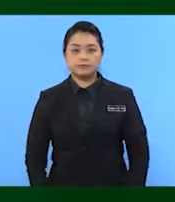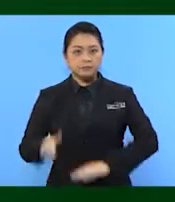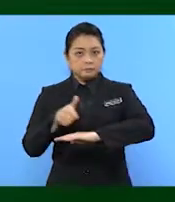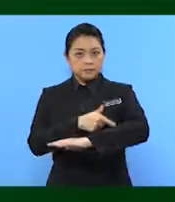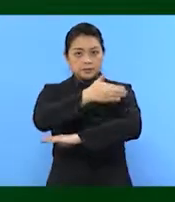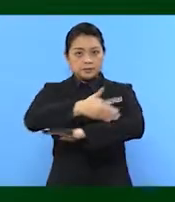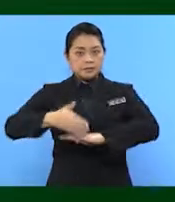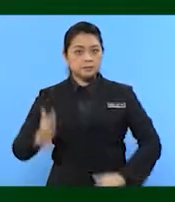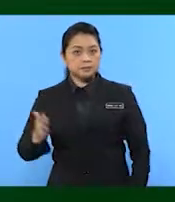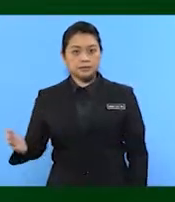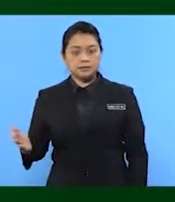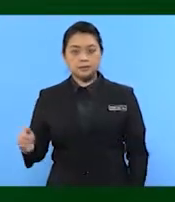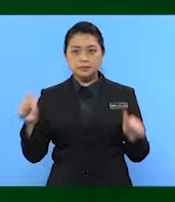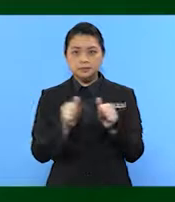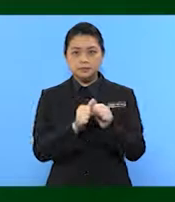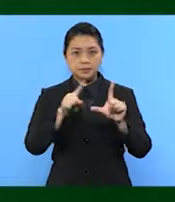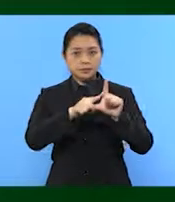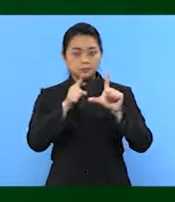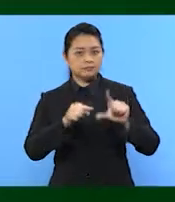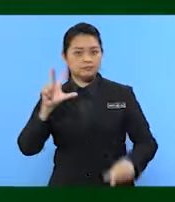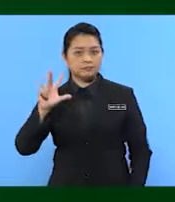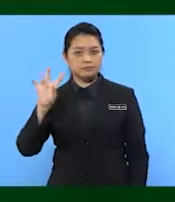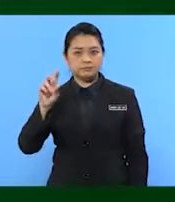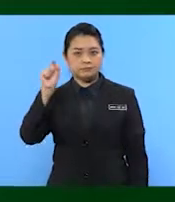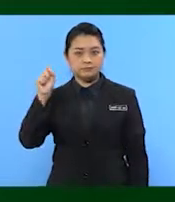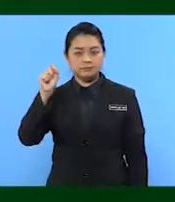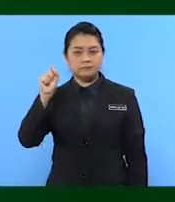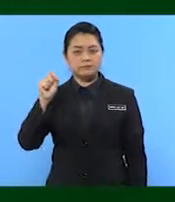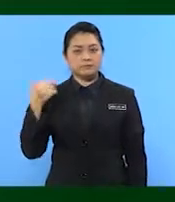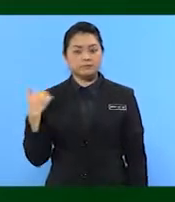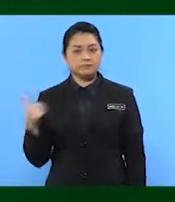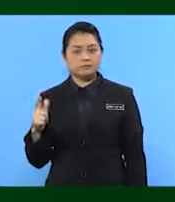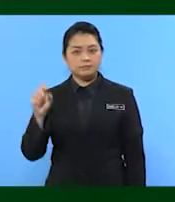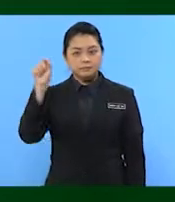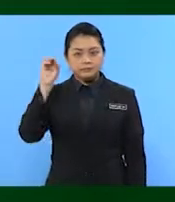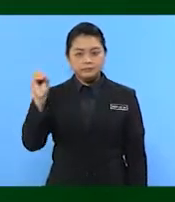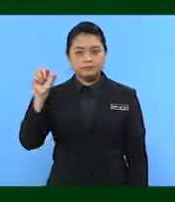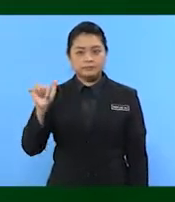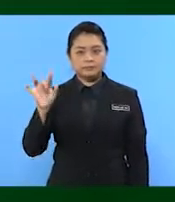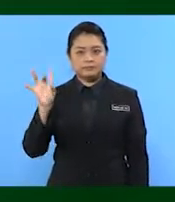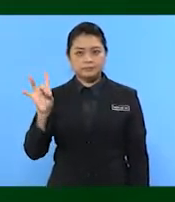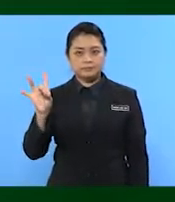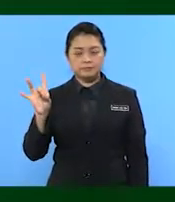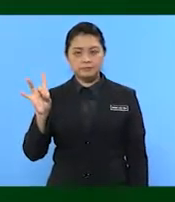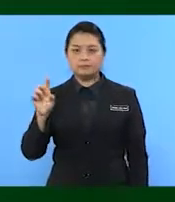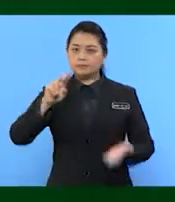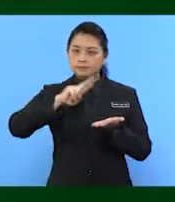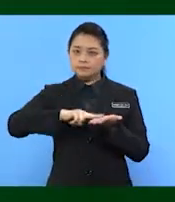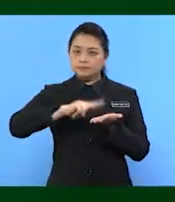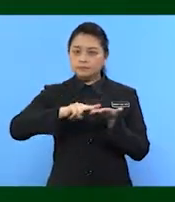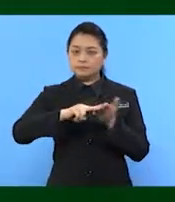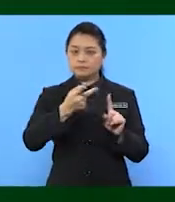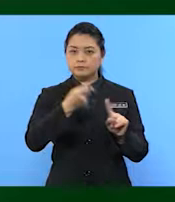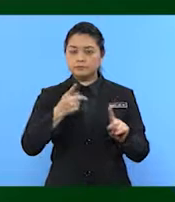Panjang sisi bersebelahan dengan sudut 37 darjah ialah sifar perpuluhan 8 yang dibaca